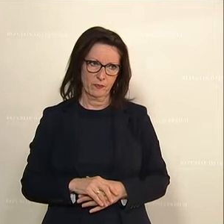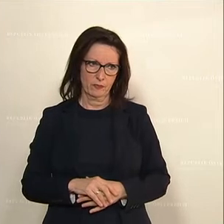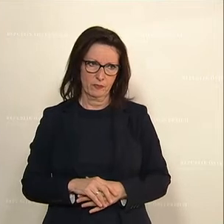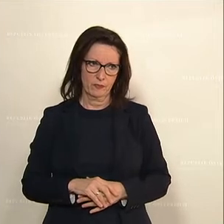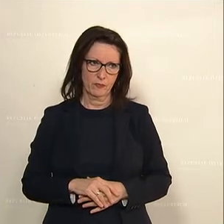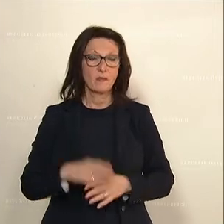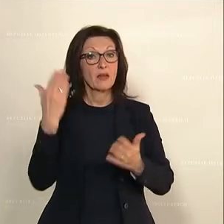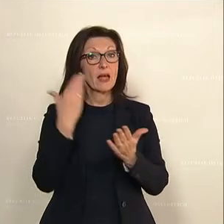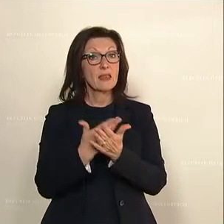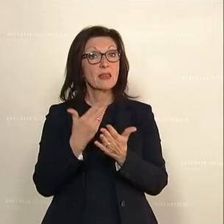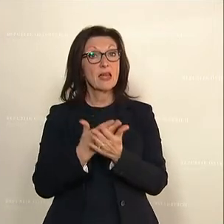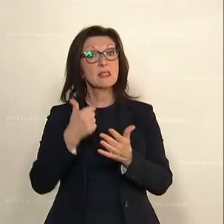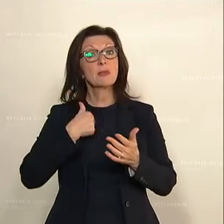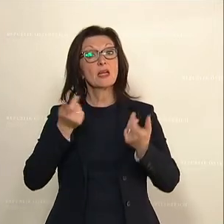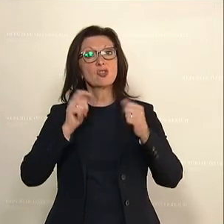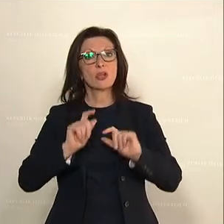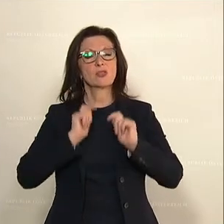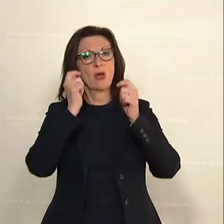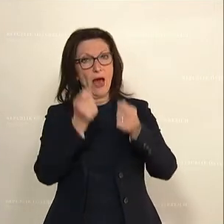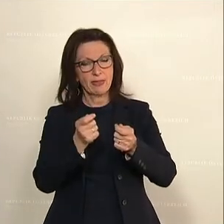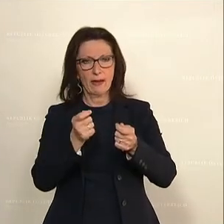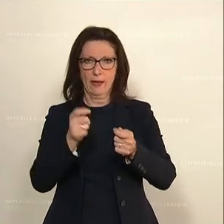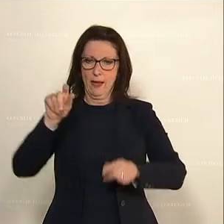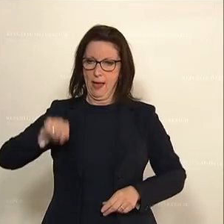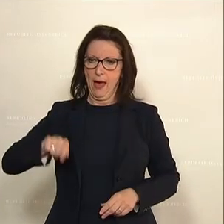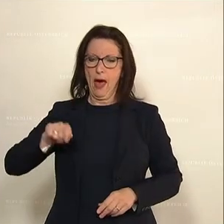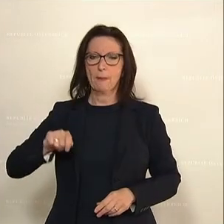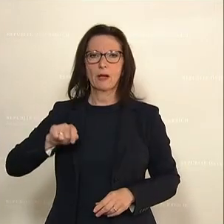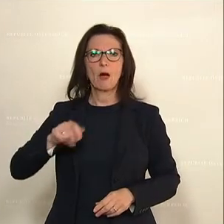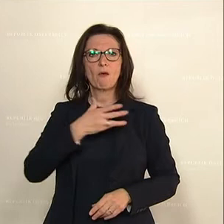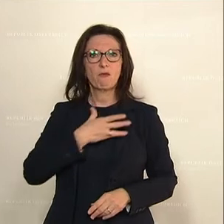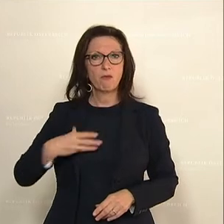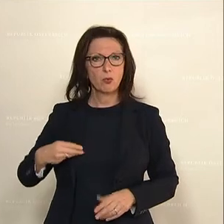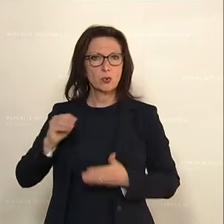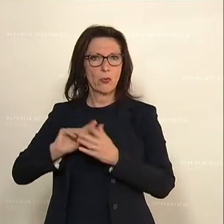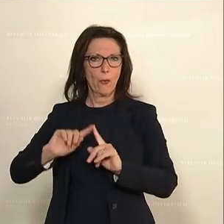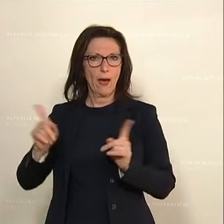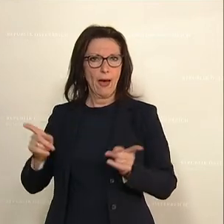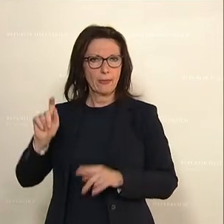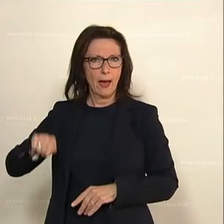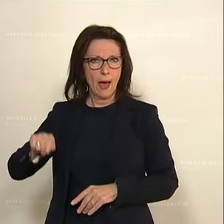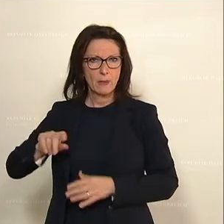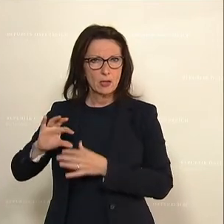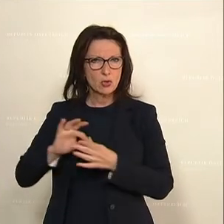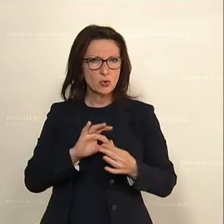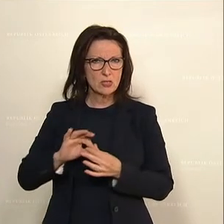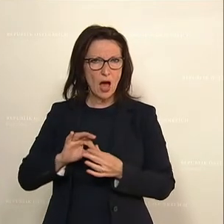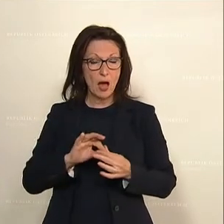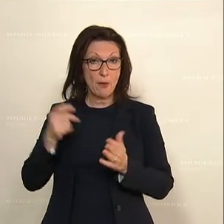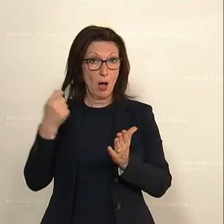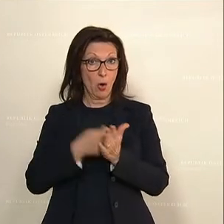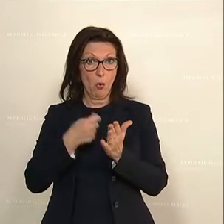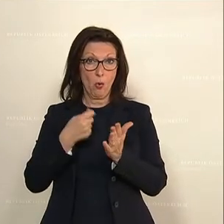Ich bringe daher folgenden Entschließungsantrag der Abgeordneten Fuchs und weiterer Abgeordneter betreffend Kostenlawine